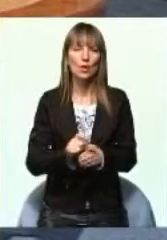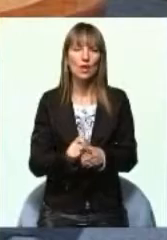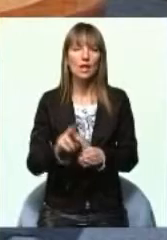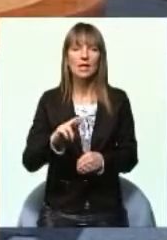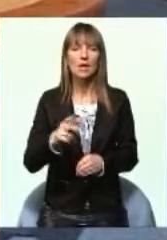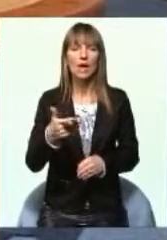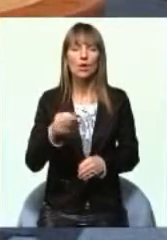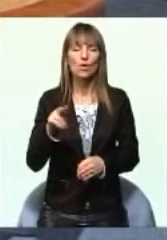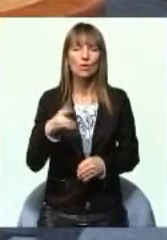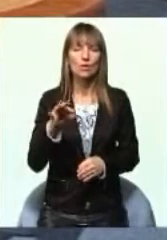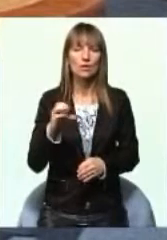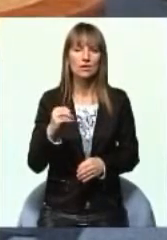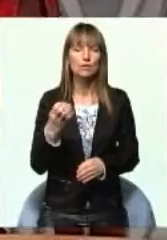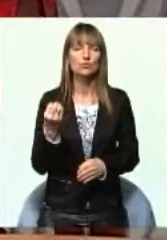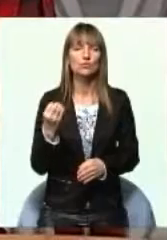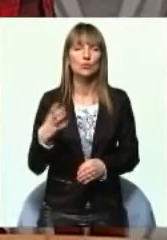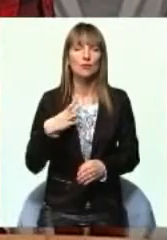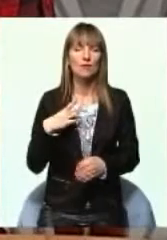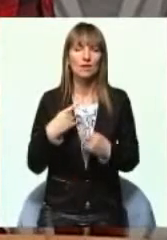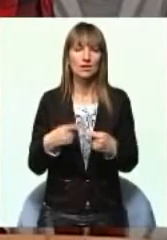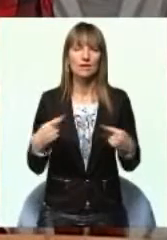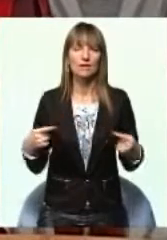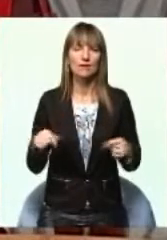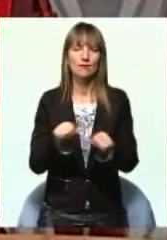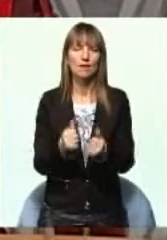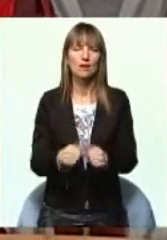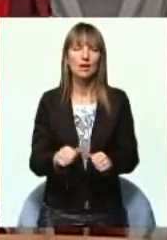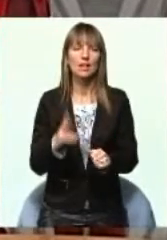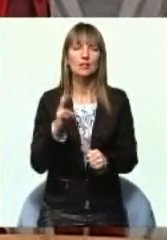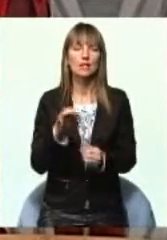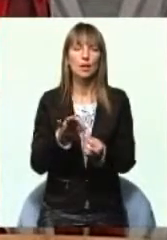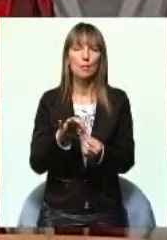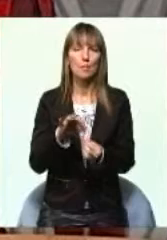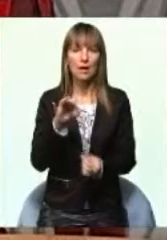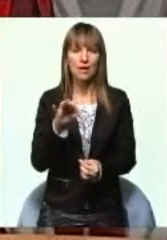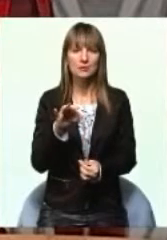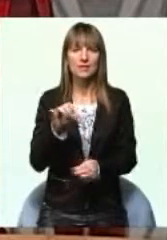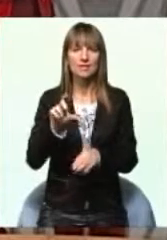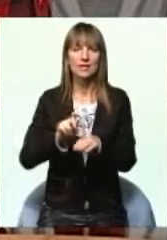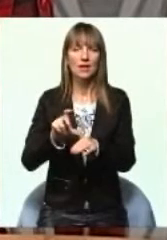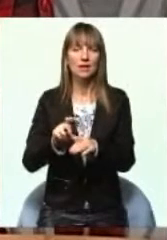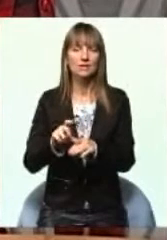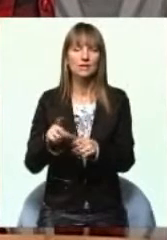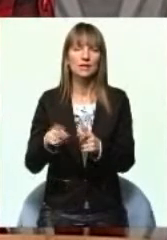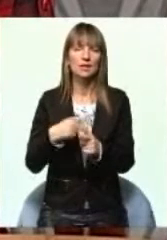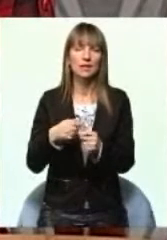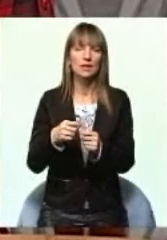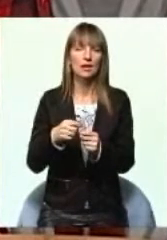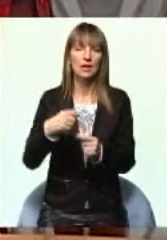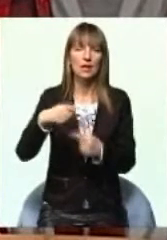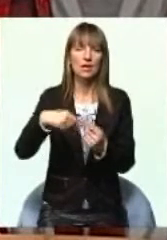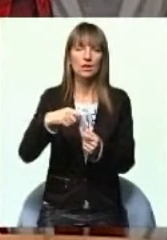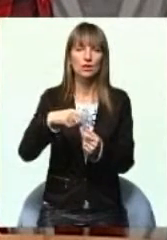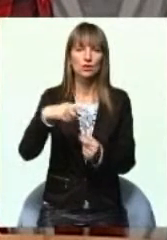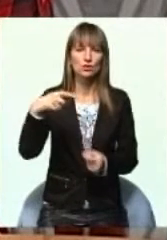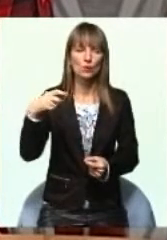ягодне. Напевно, воно ще й буває на різних таких в різних формах. На паличці, в стаканчику, або ріжок, напевно, спробував, куштував